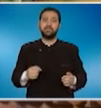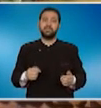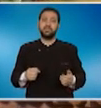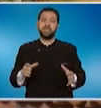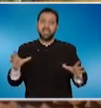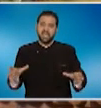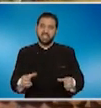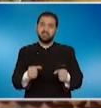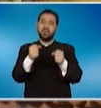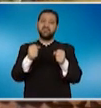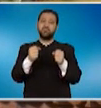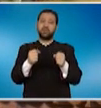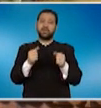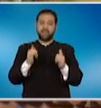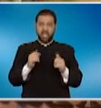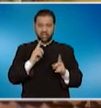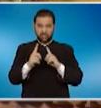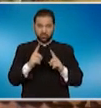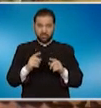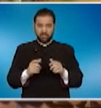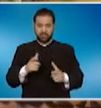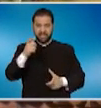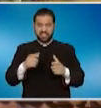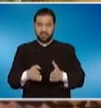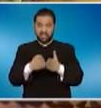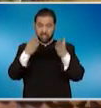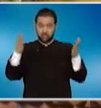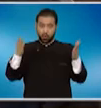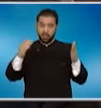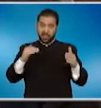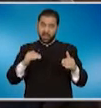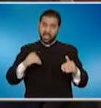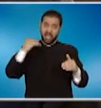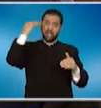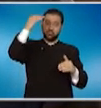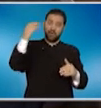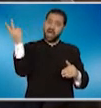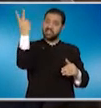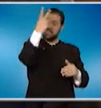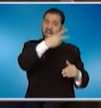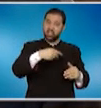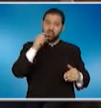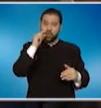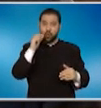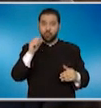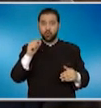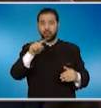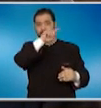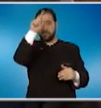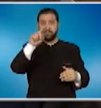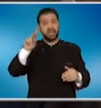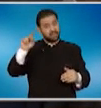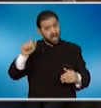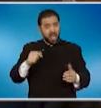supranaturală acum, nu de cea naturală, firească, prin... Da, supranaturală. Supranaturală, pentru că făgăduința unui răscumpărător